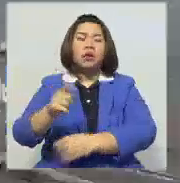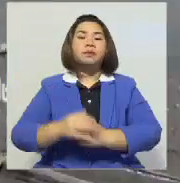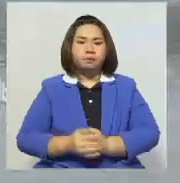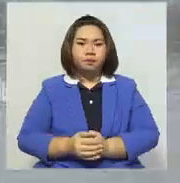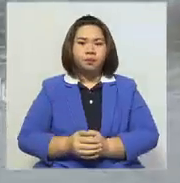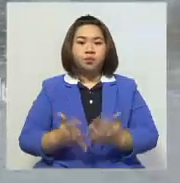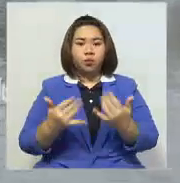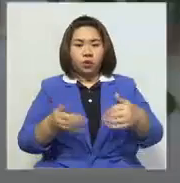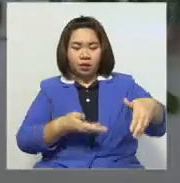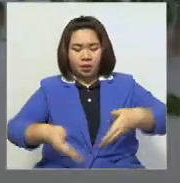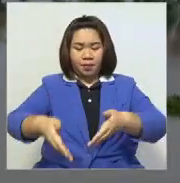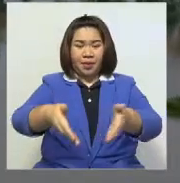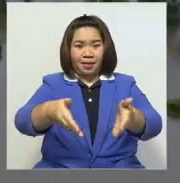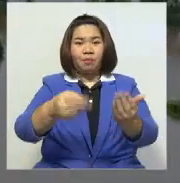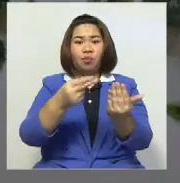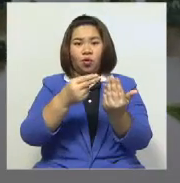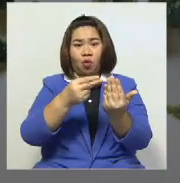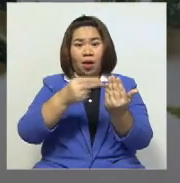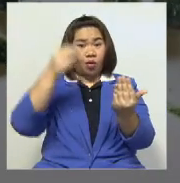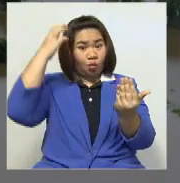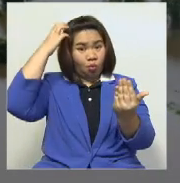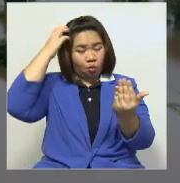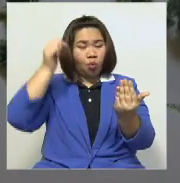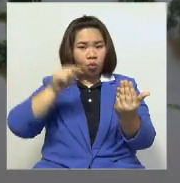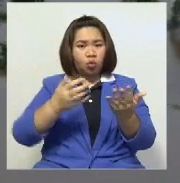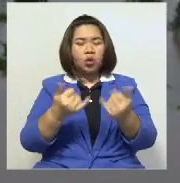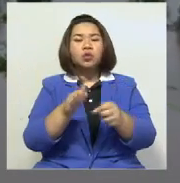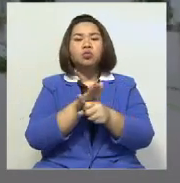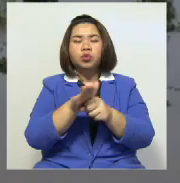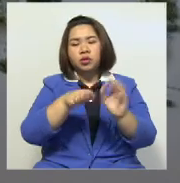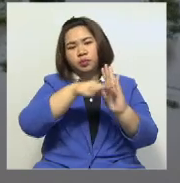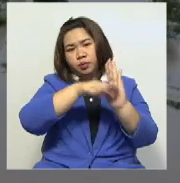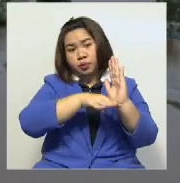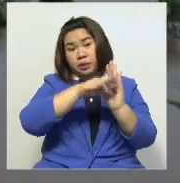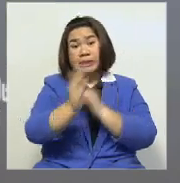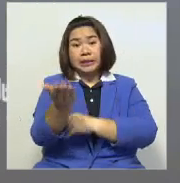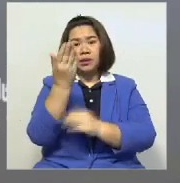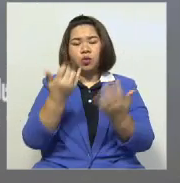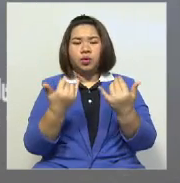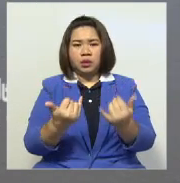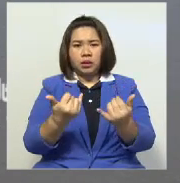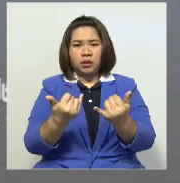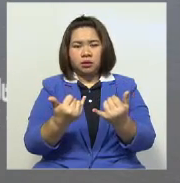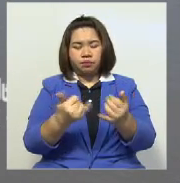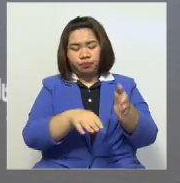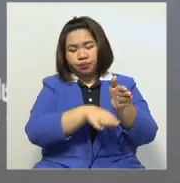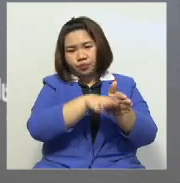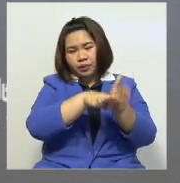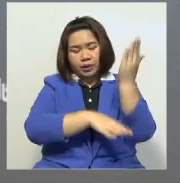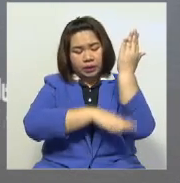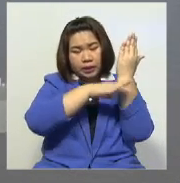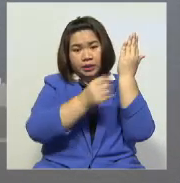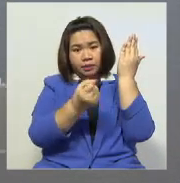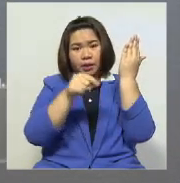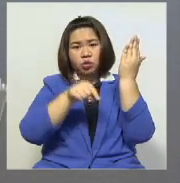โดยระดับน้ำในแม่น้ำโขงที่จังหวัดหนองคายค่ะตอนนี้ถือว่าเริ่มทรงตัวนะคะล่าสุดเช้าวันนี้อยู่ที่ระดับ11เมตร40เซ